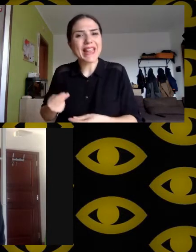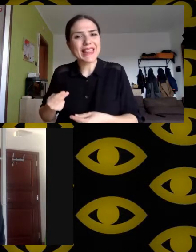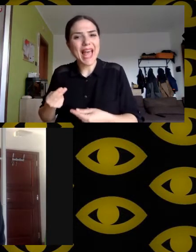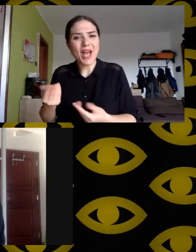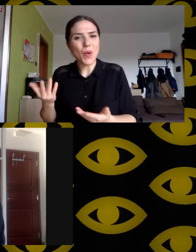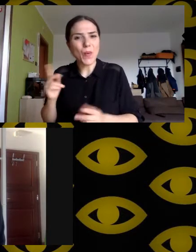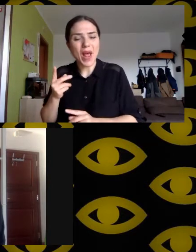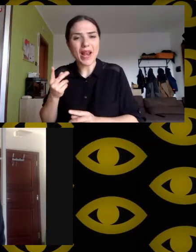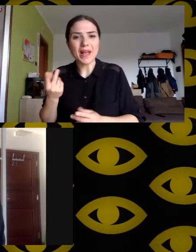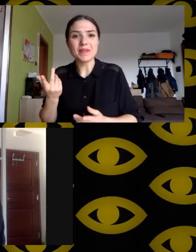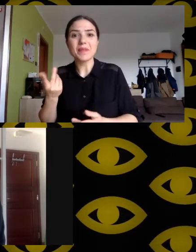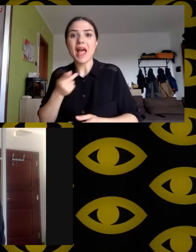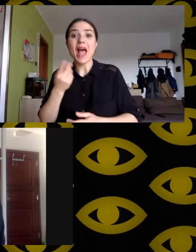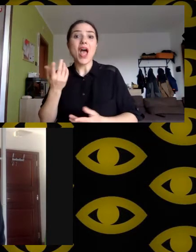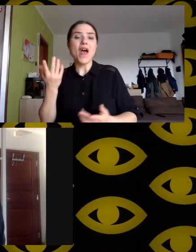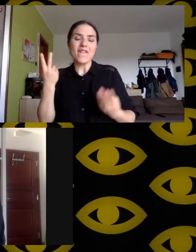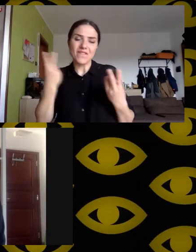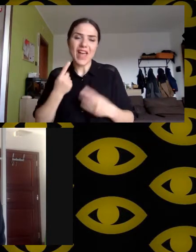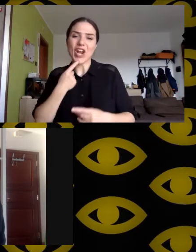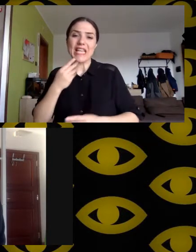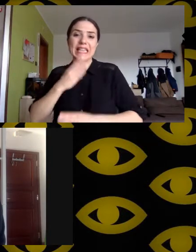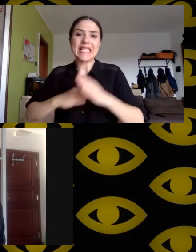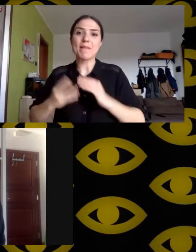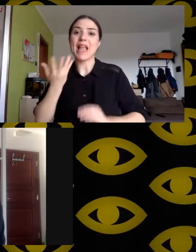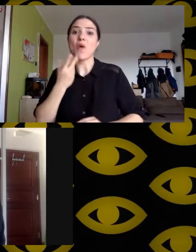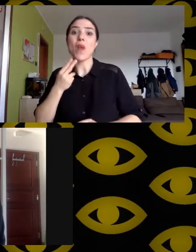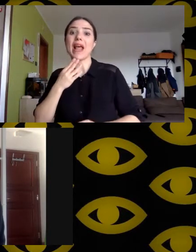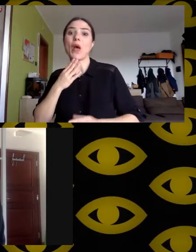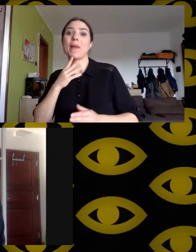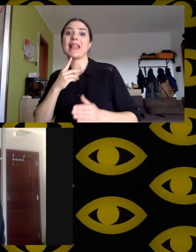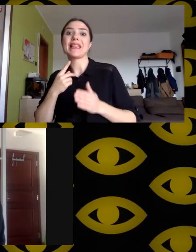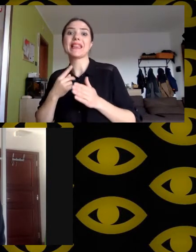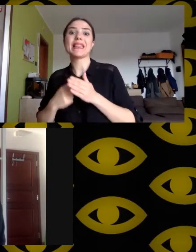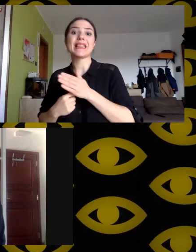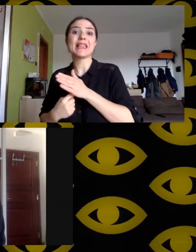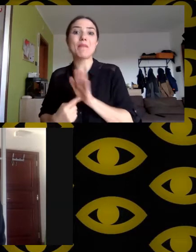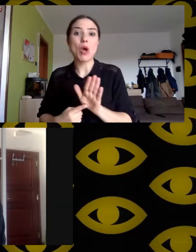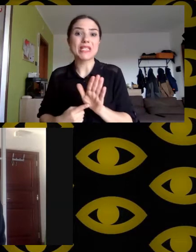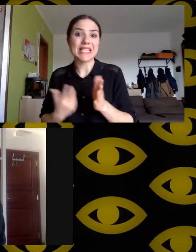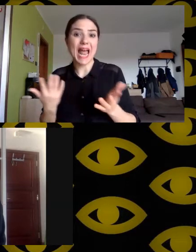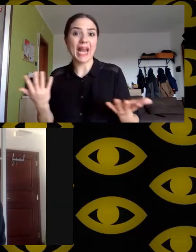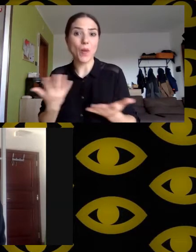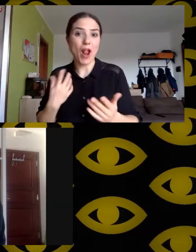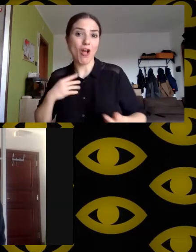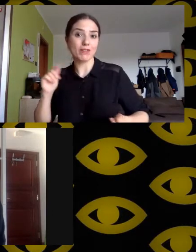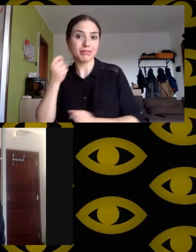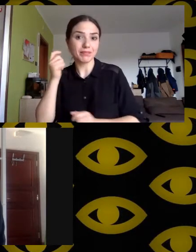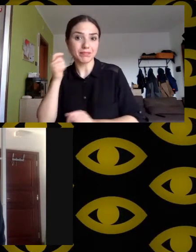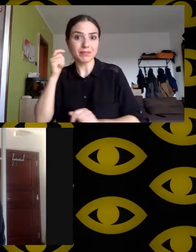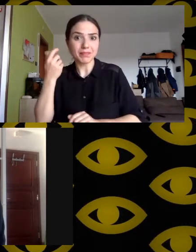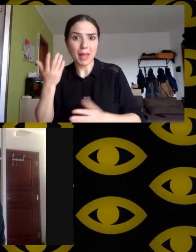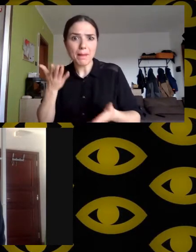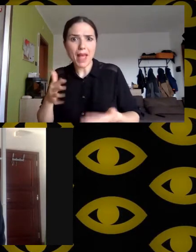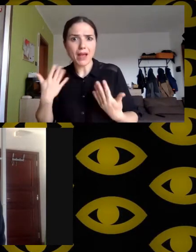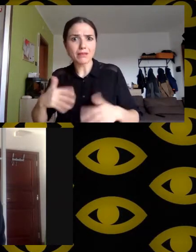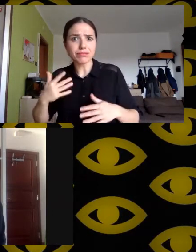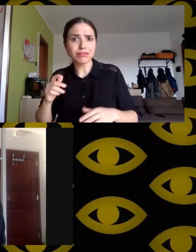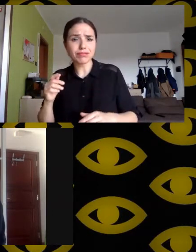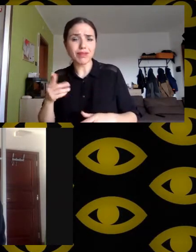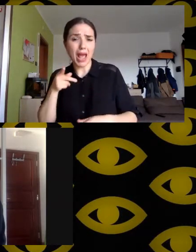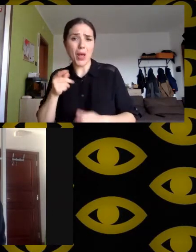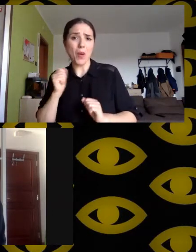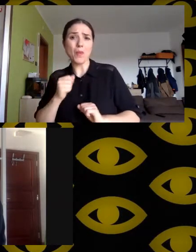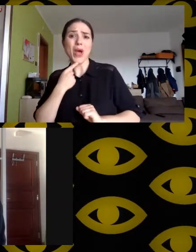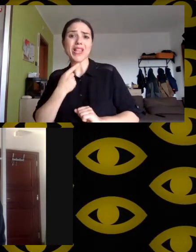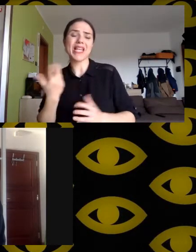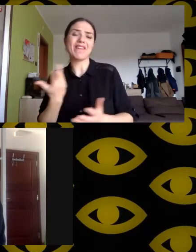dimostrare qualcosa perché allora è al pari degli altri, eccetera. Ma a questi livelli, dopo uno potrebbe dire, vabbè, ho vinto un Sanremo, mi basta fare